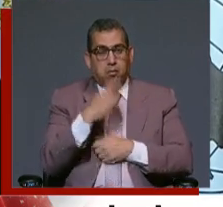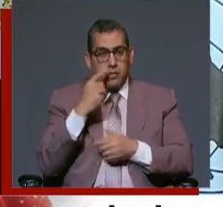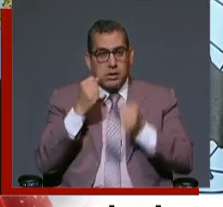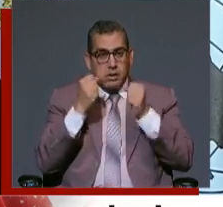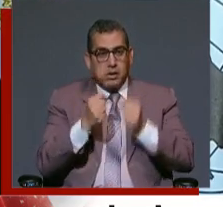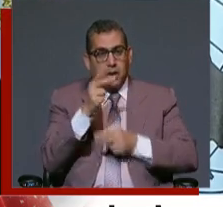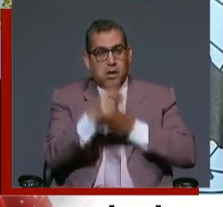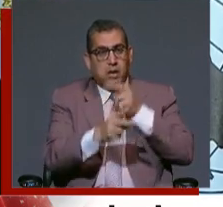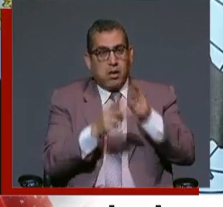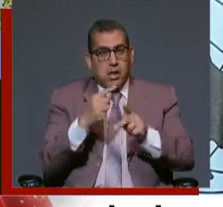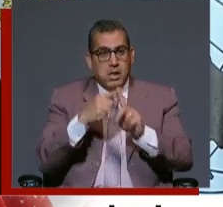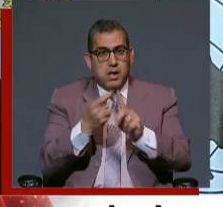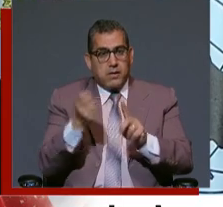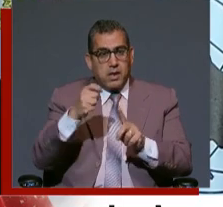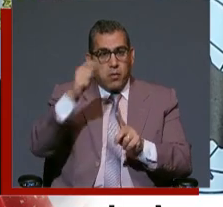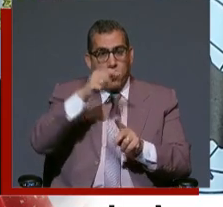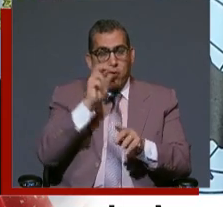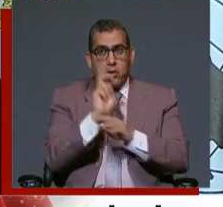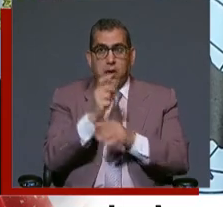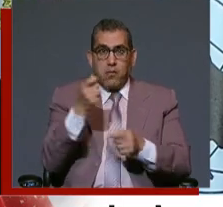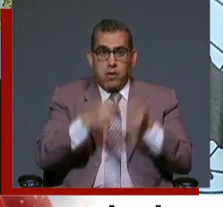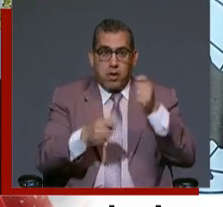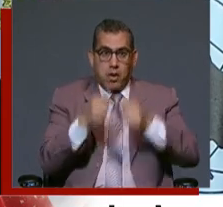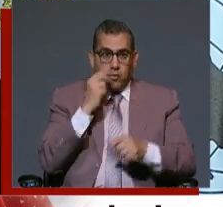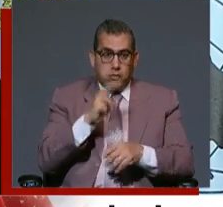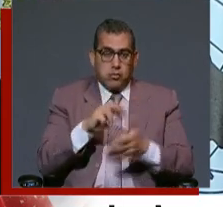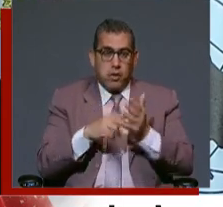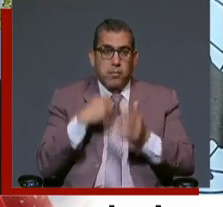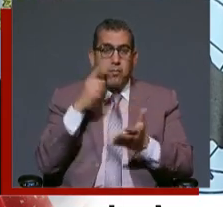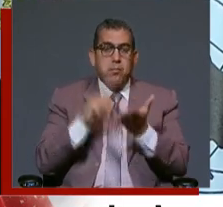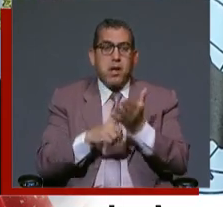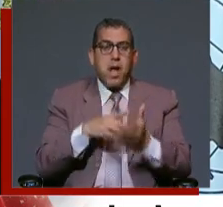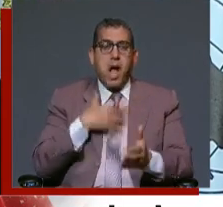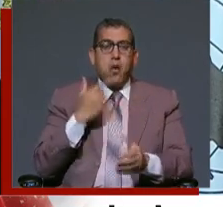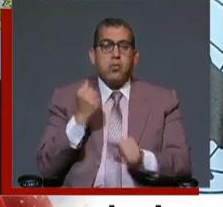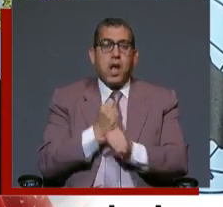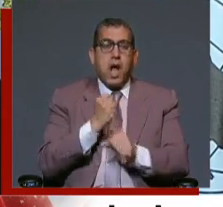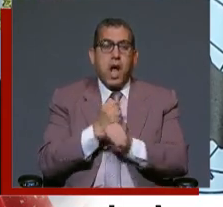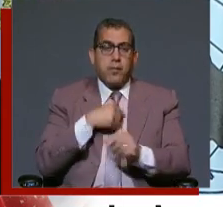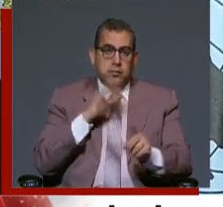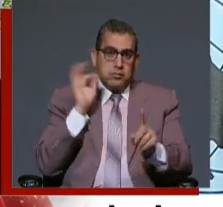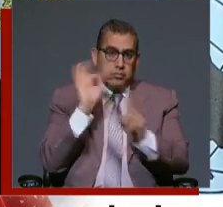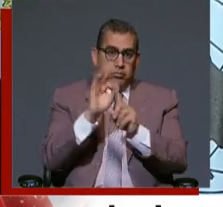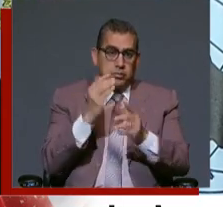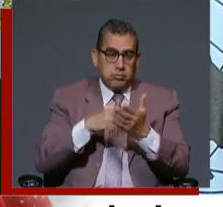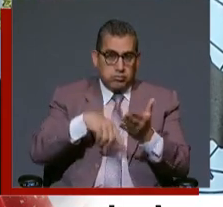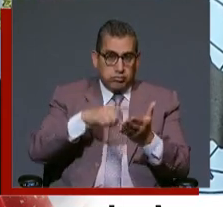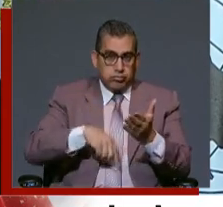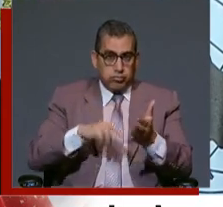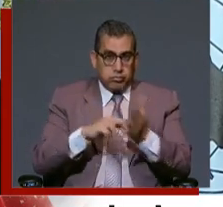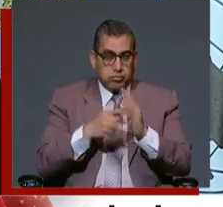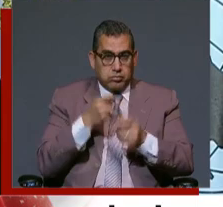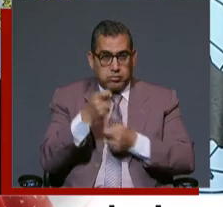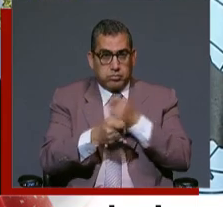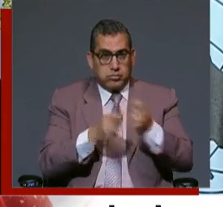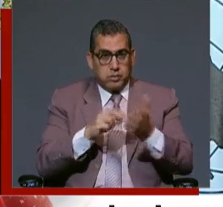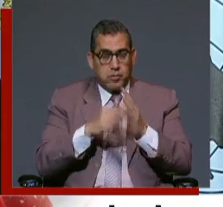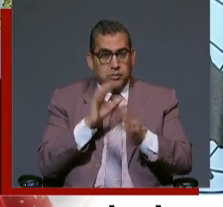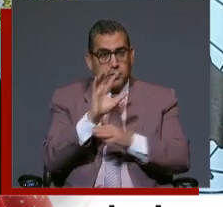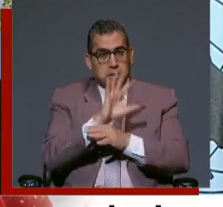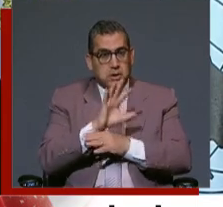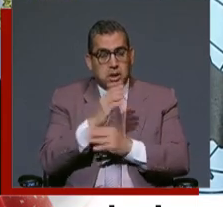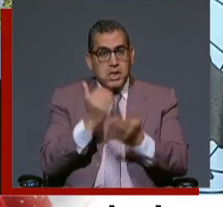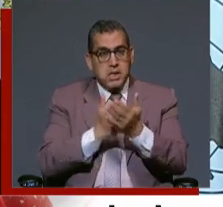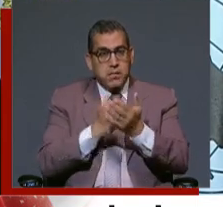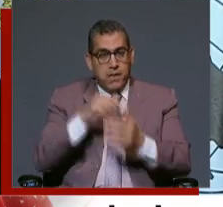متزايدة على اقتصاد دول القارة، وإنما العمل على زيادة تدفق قنواتها التمويلية تجاه تشجيع